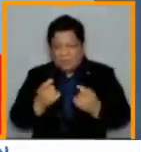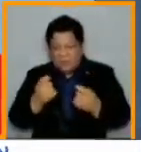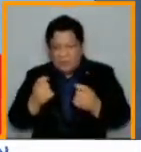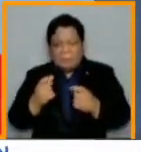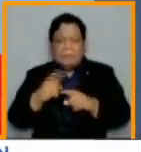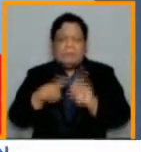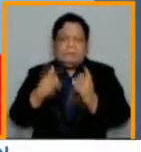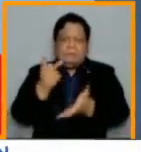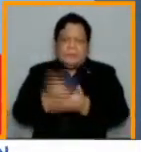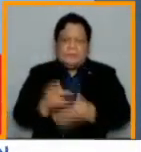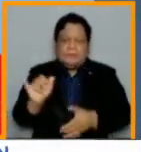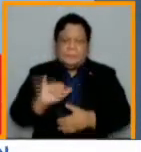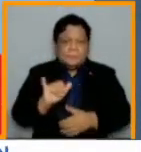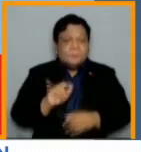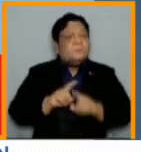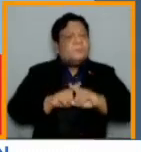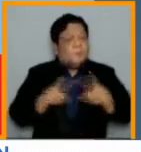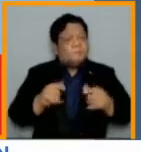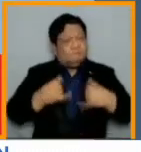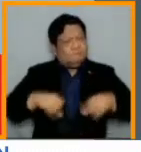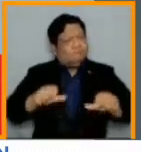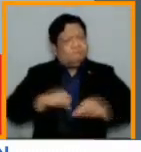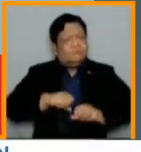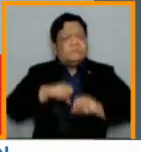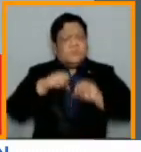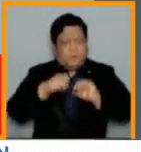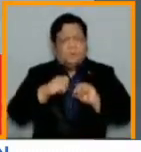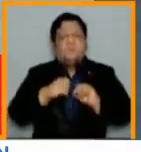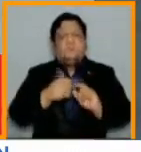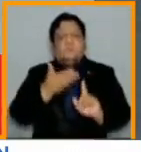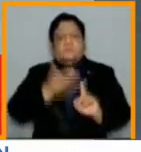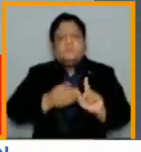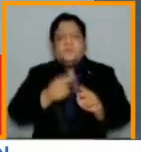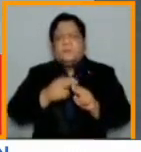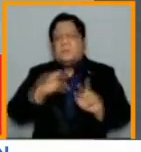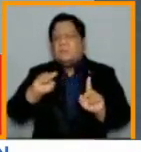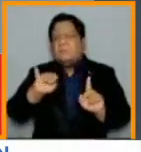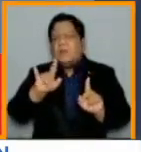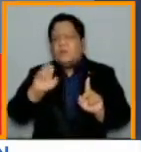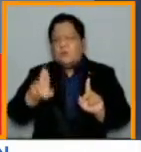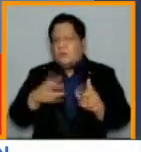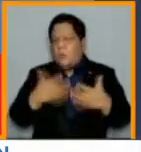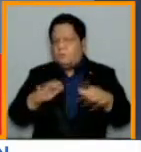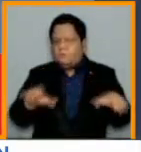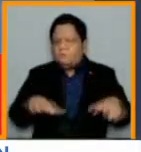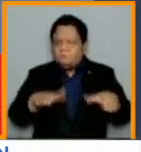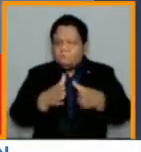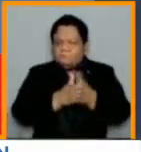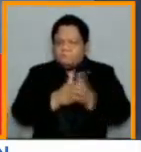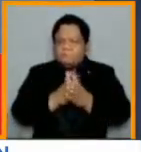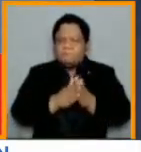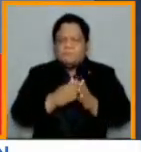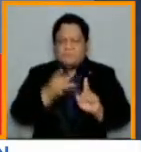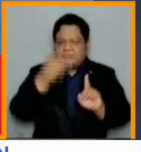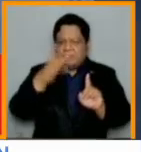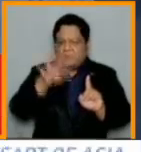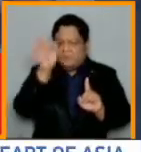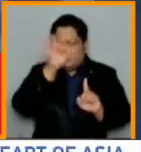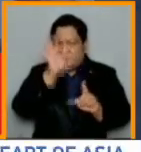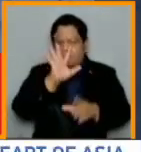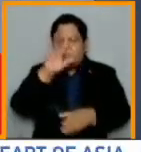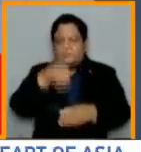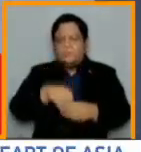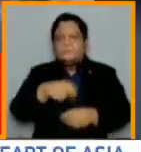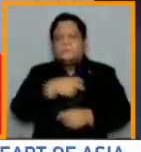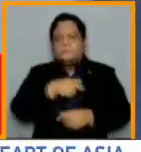Gayunpaman, ipinagmamalaki pa rin ang bansa si Miller dahil sa ipinakita niyang determinasyon bilang kaisa-isang Pinoy na lumaban sa